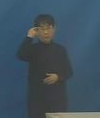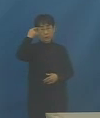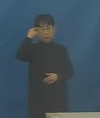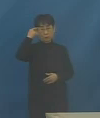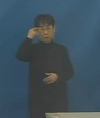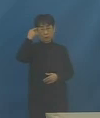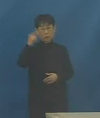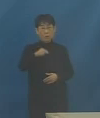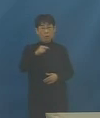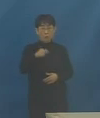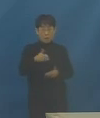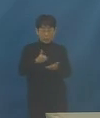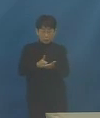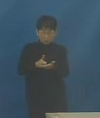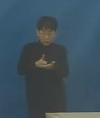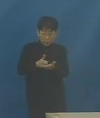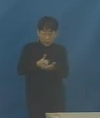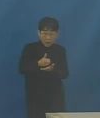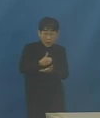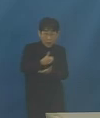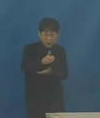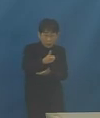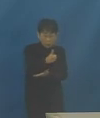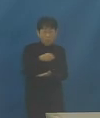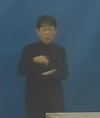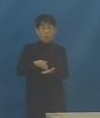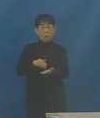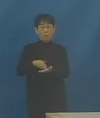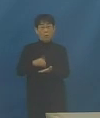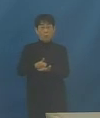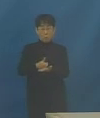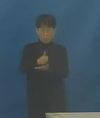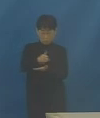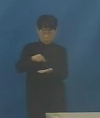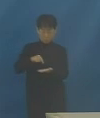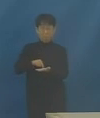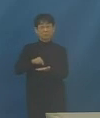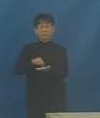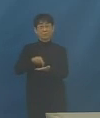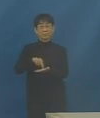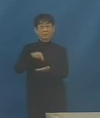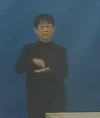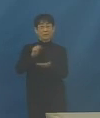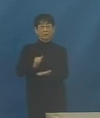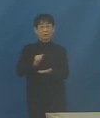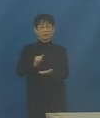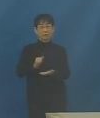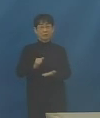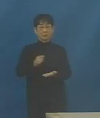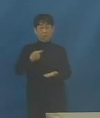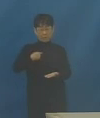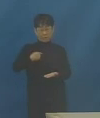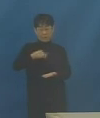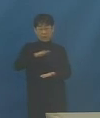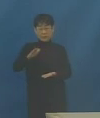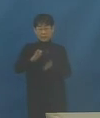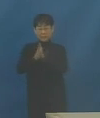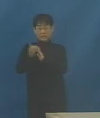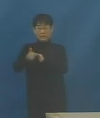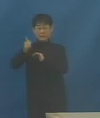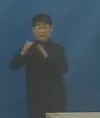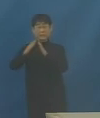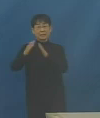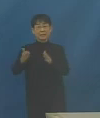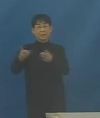辺はまだスタート台でいらっしゃいますのでぜひですねあまり別次回も一緒になって頑張りますから